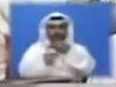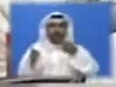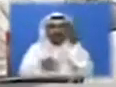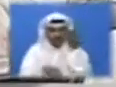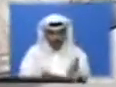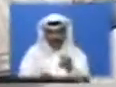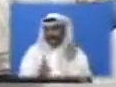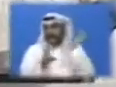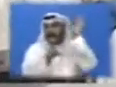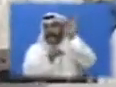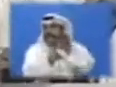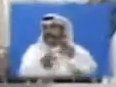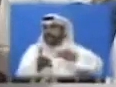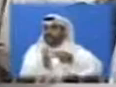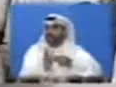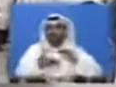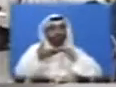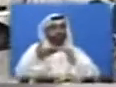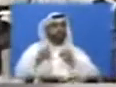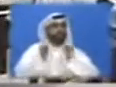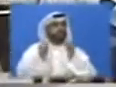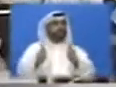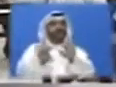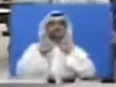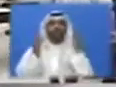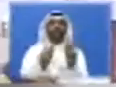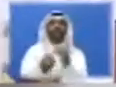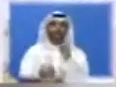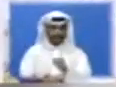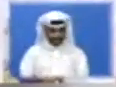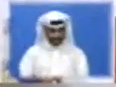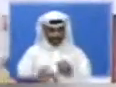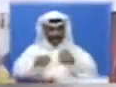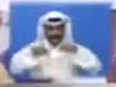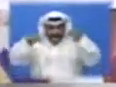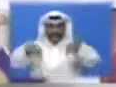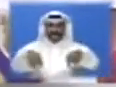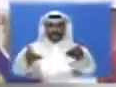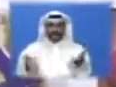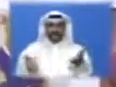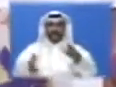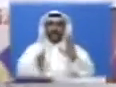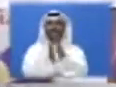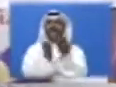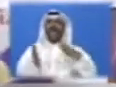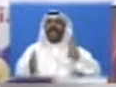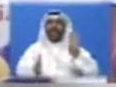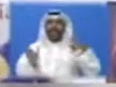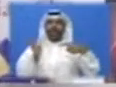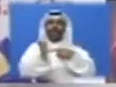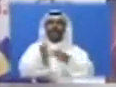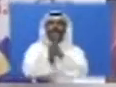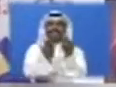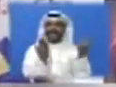الكويت بهدف الاهتمام بهذه الشريحة في المجتمع. احنا اليوم متواجدين في كلية الآداب